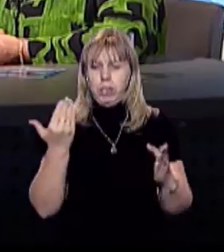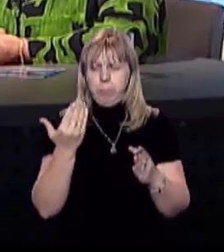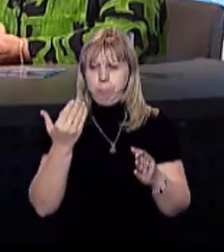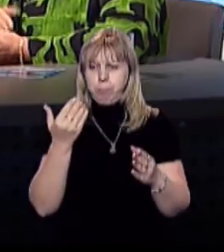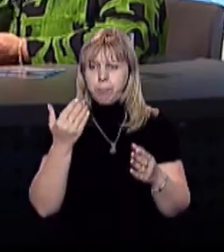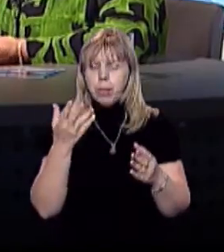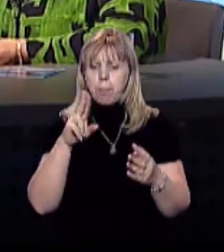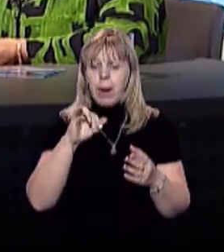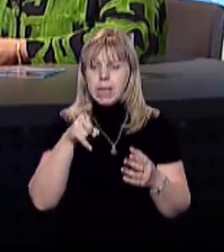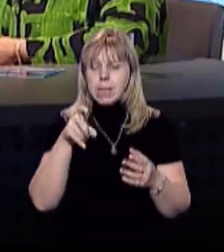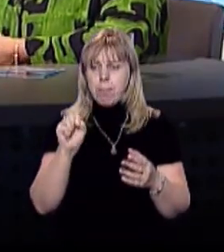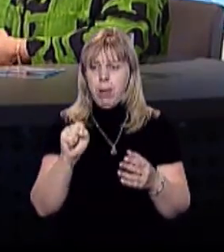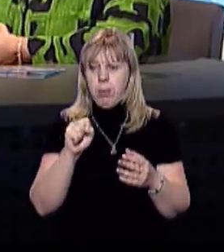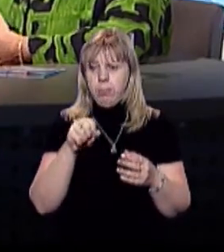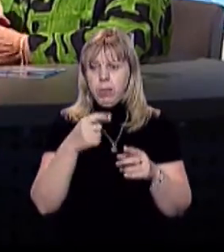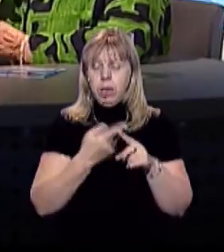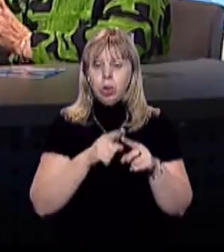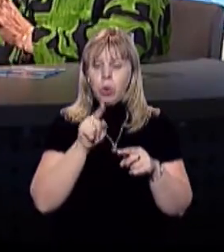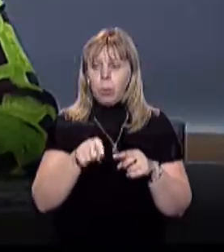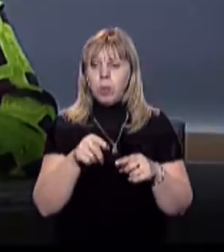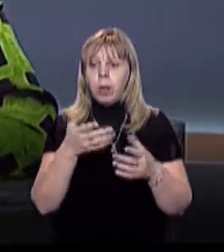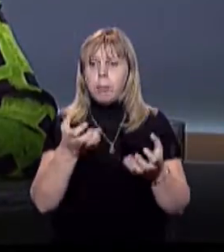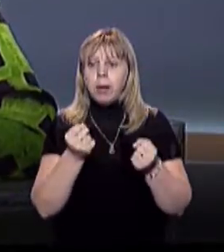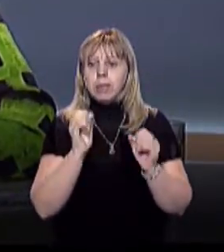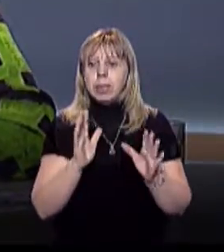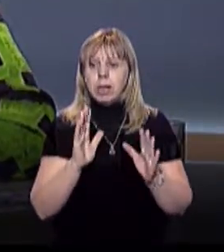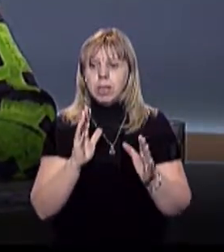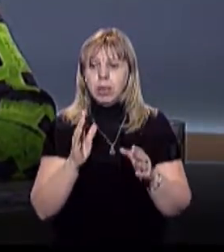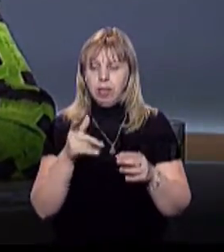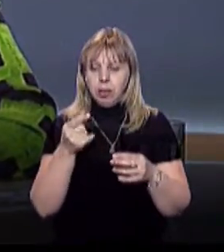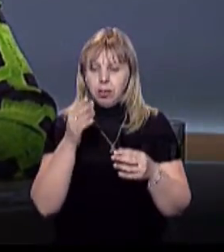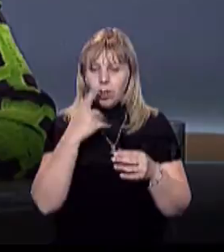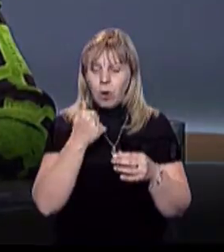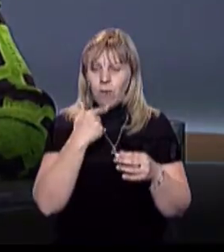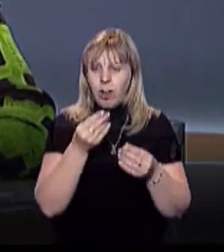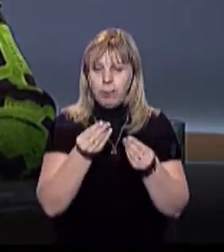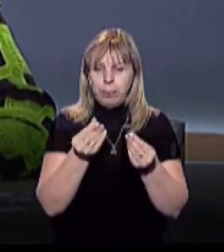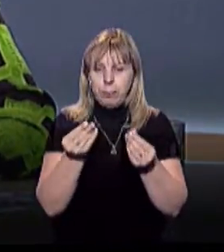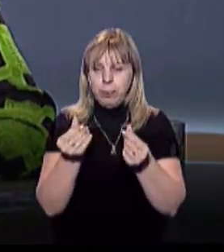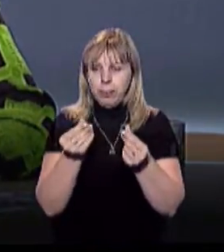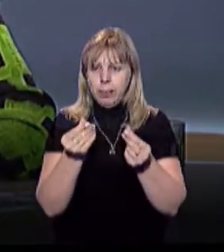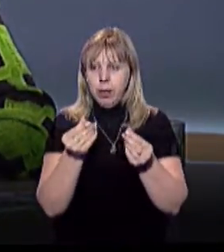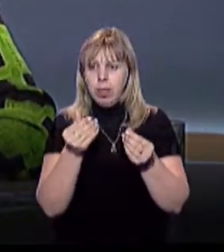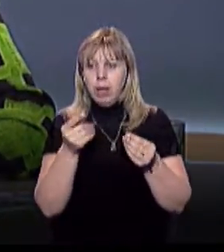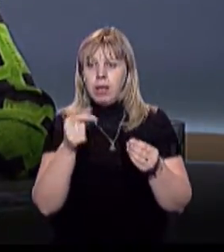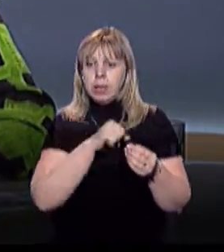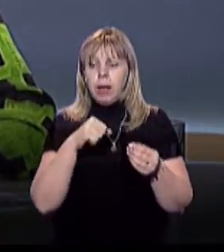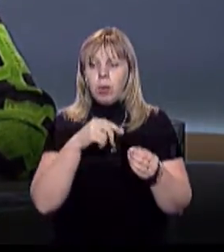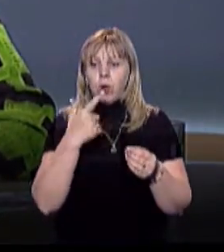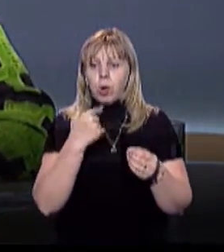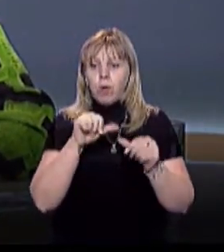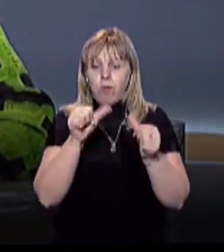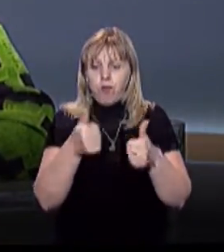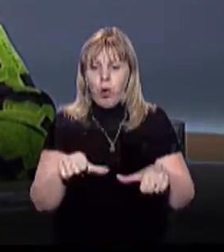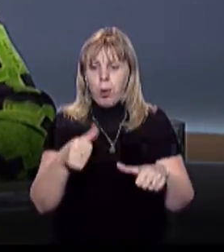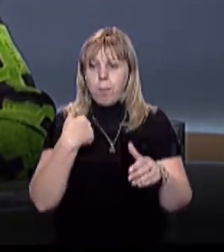донорства плазма, плазмаферез. Тобто беремо тільки світлу рідку частину крові, в саму кровотворну